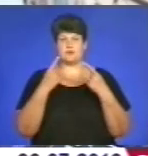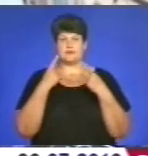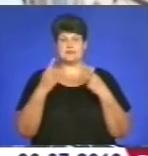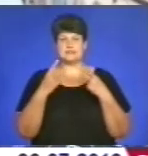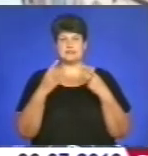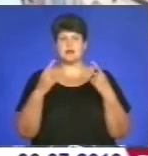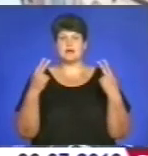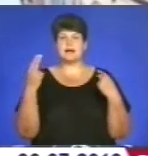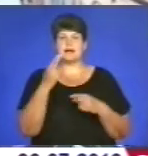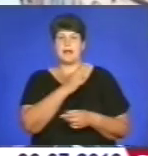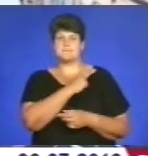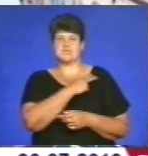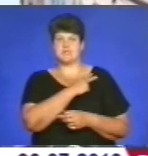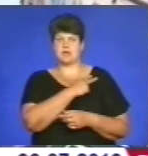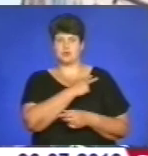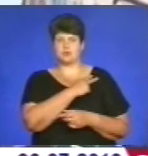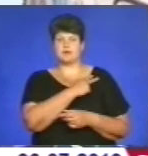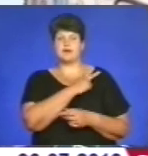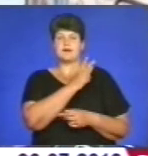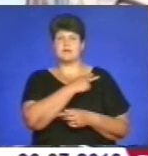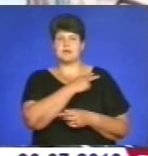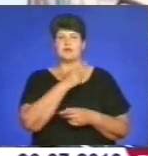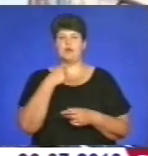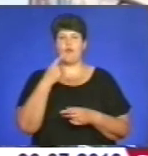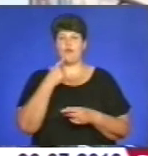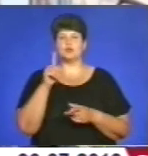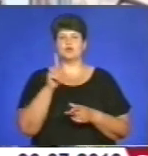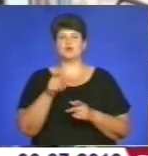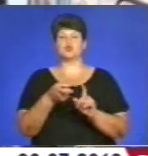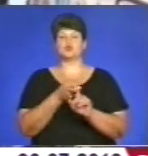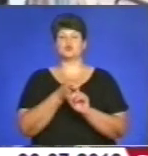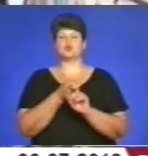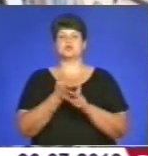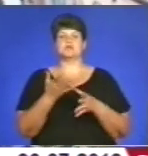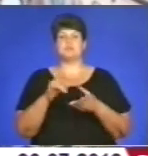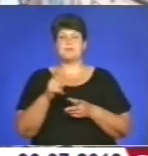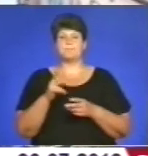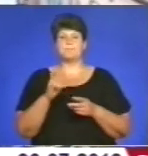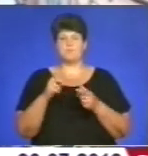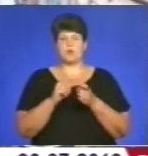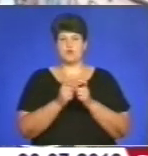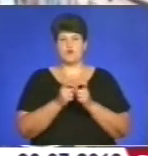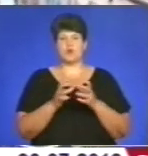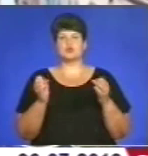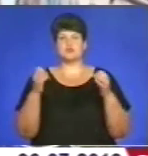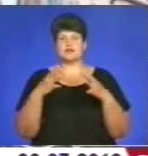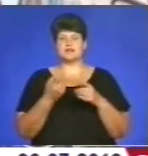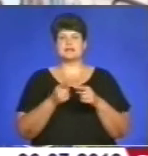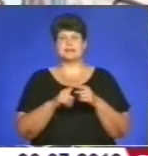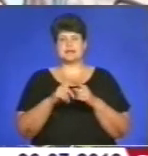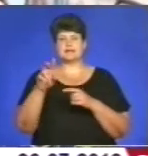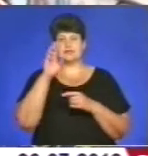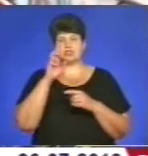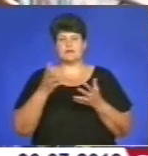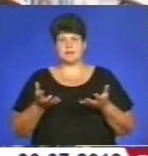капітаном. Капітан говорить, що стосується бойового оснащення, це держава сьогодні вирішує, підтримка